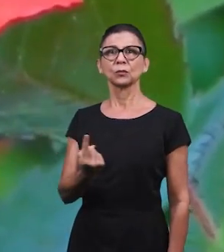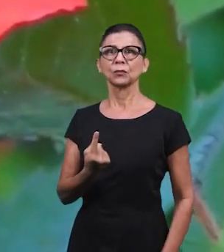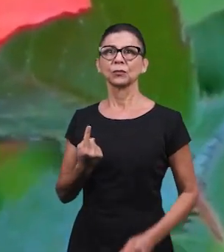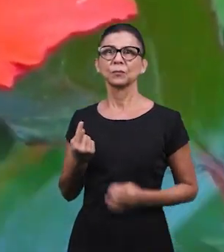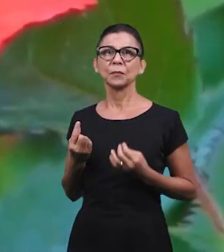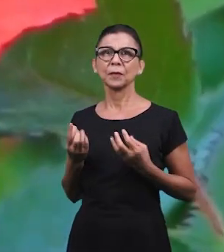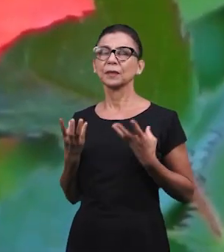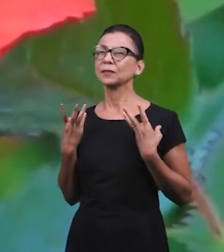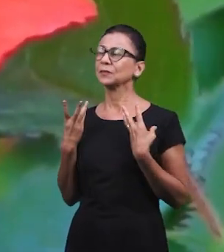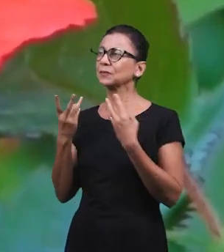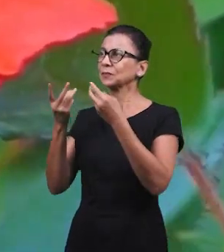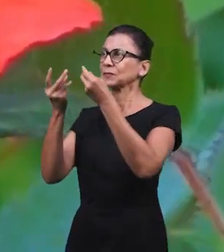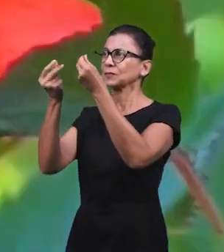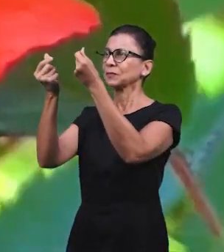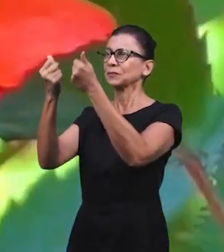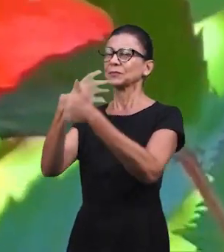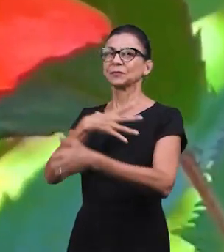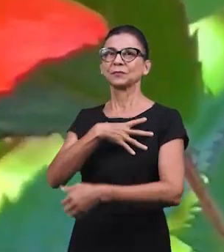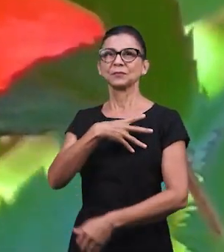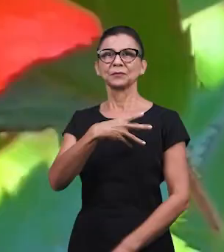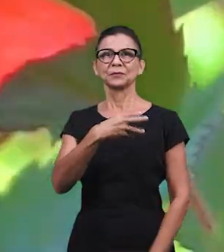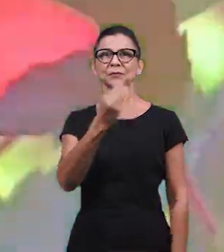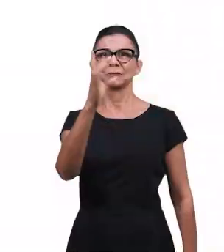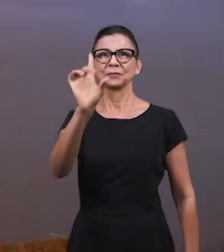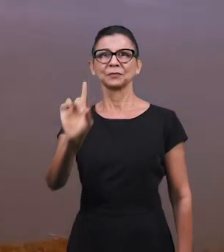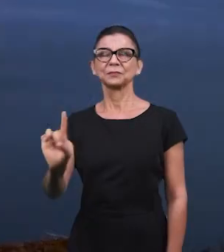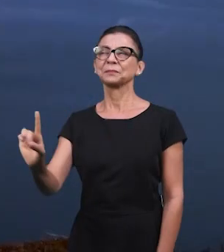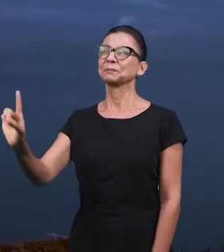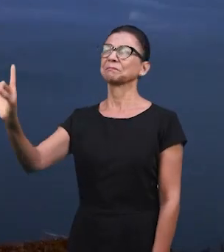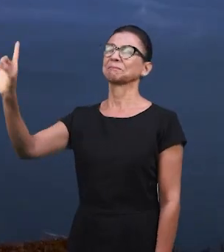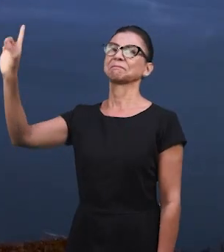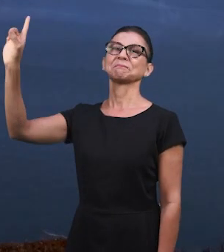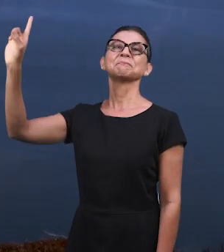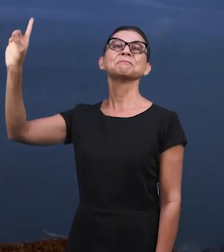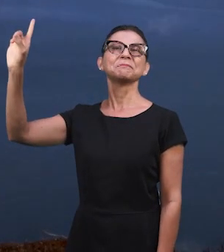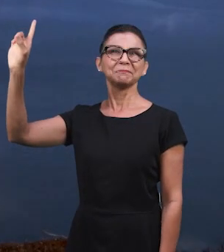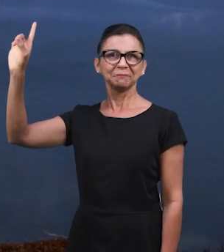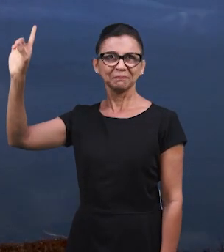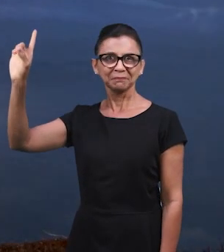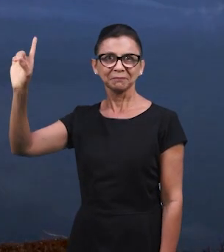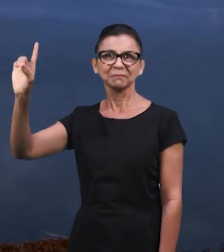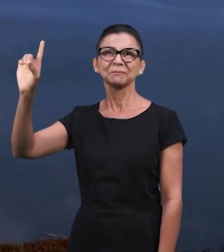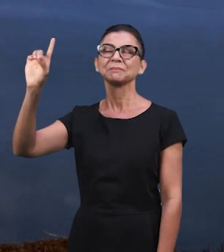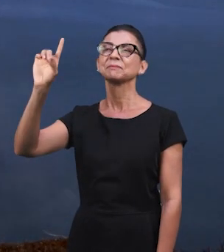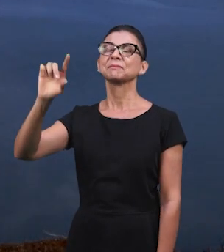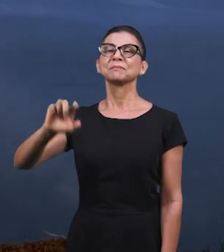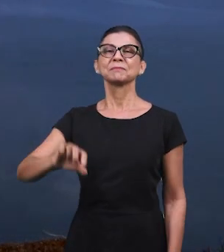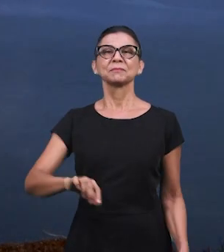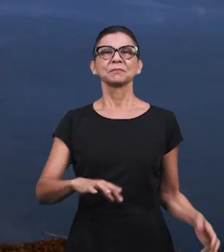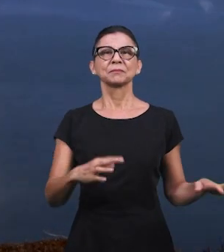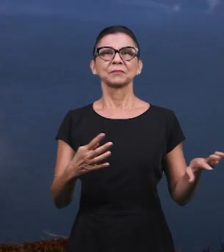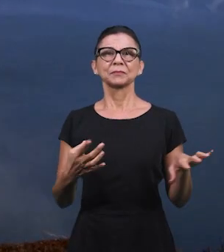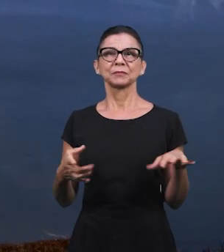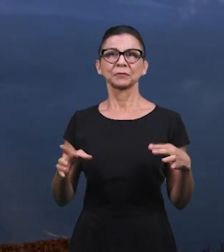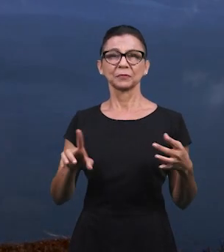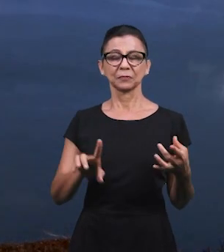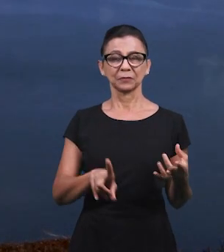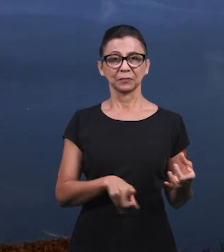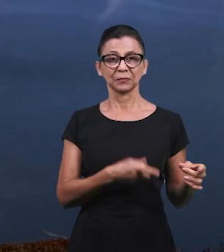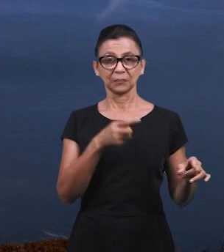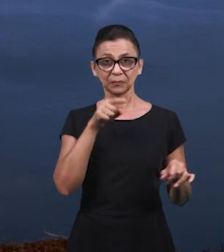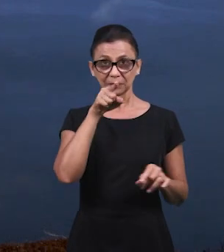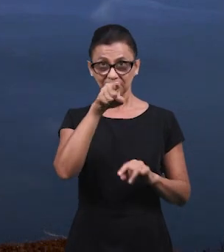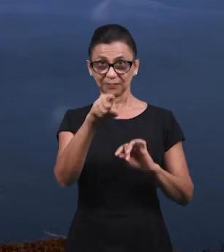даровав нам Сына Своего и те, кто уповает на Иисуса Спасителя,